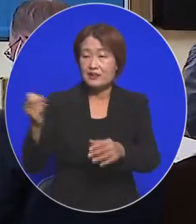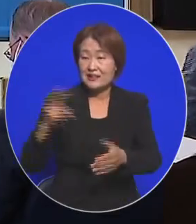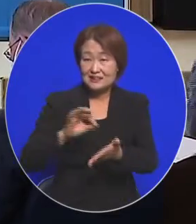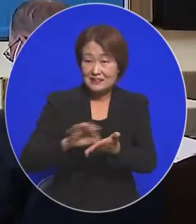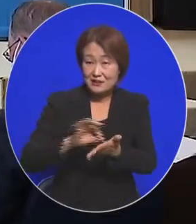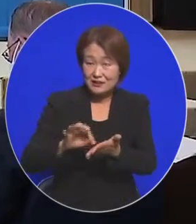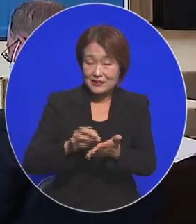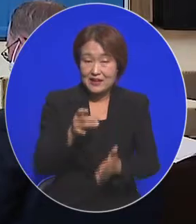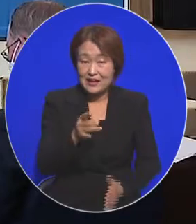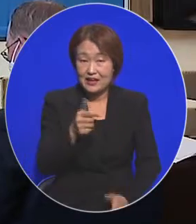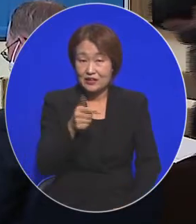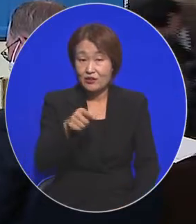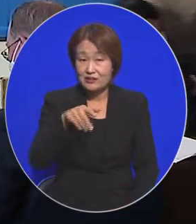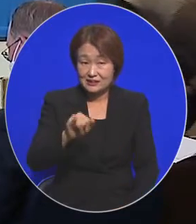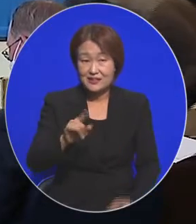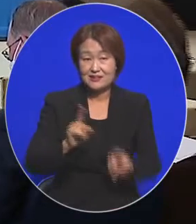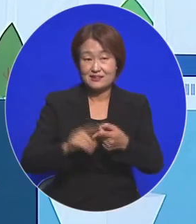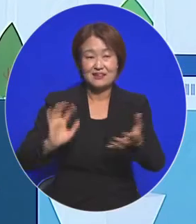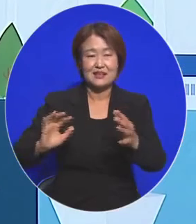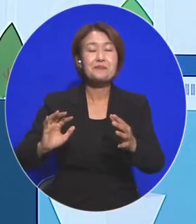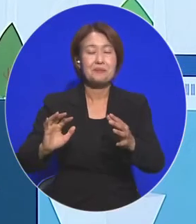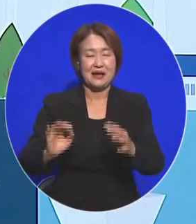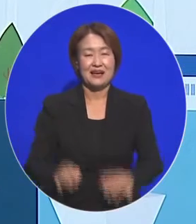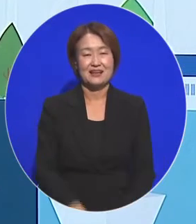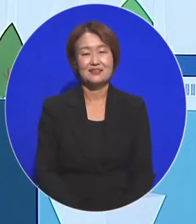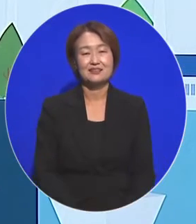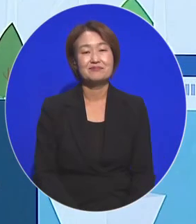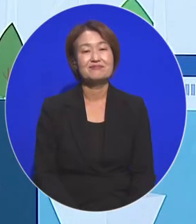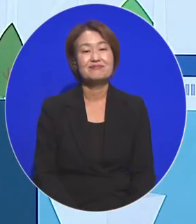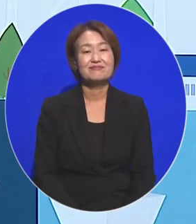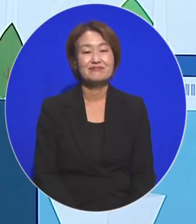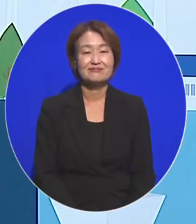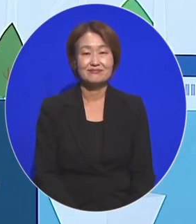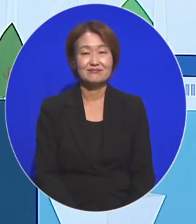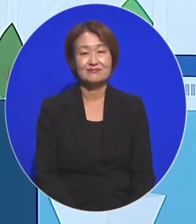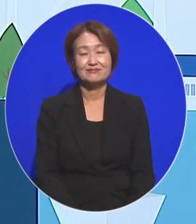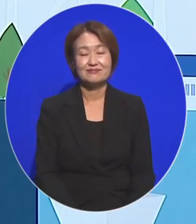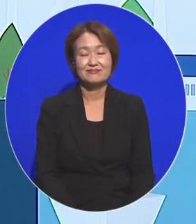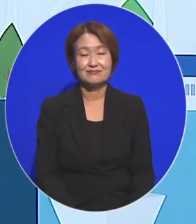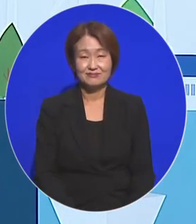동행을 주제로 쟁점 토론도 진행됐습니다. KTV 임보라입니다.